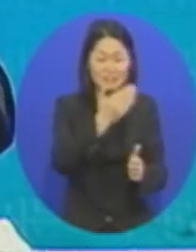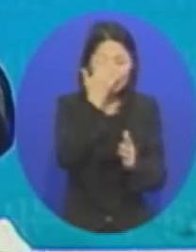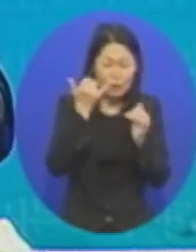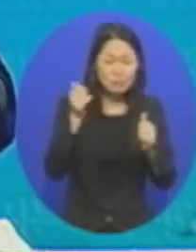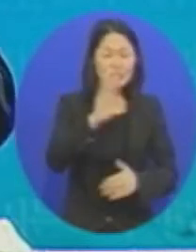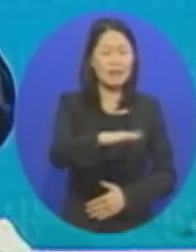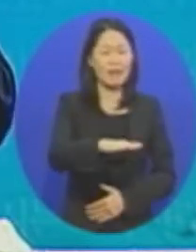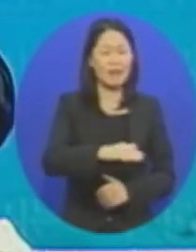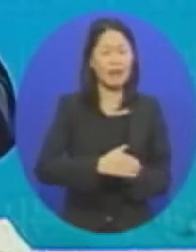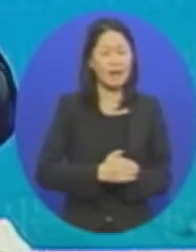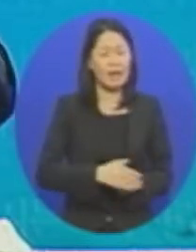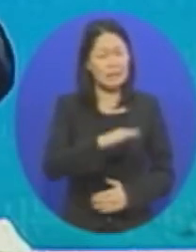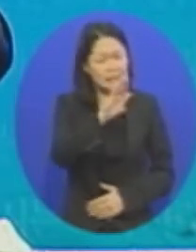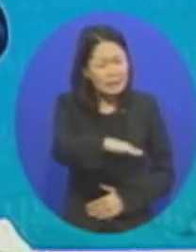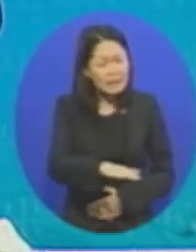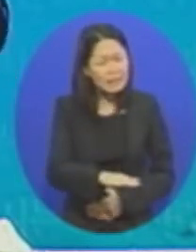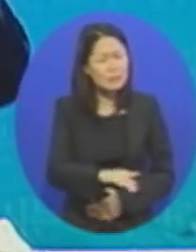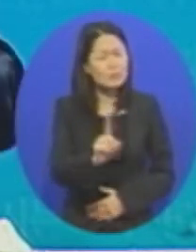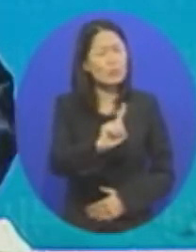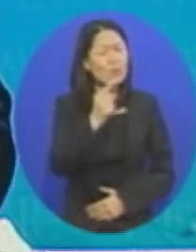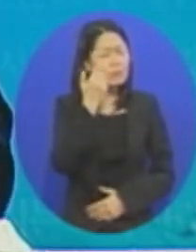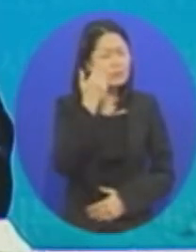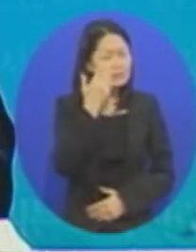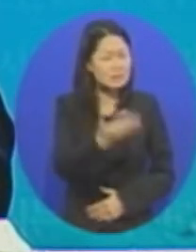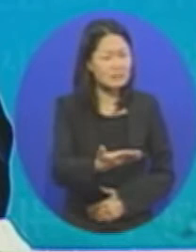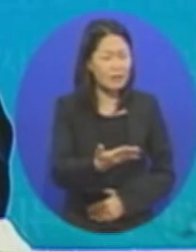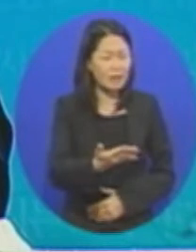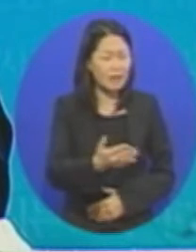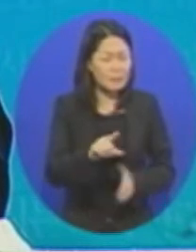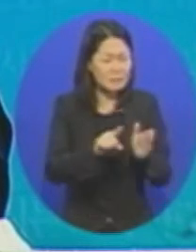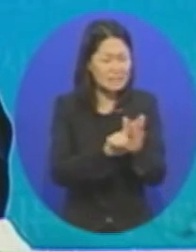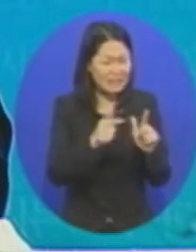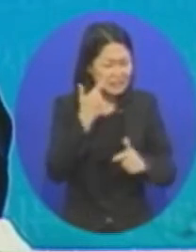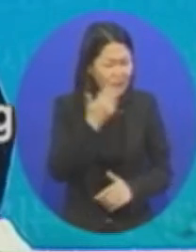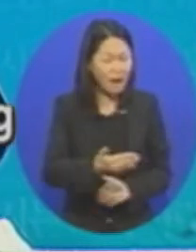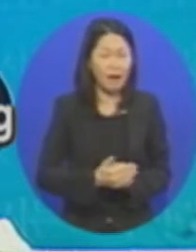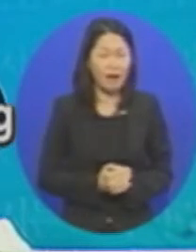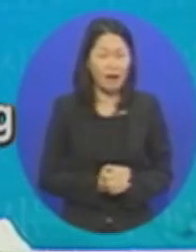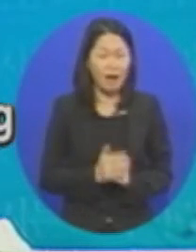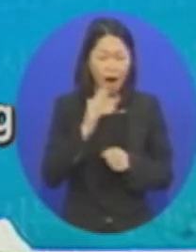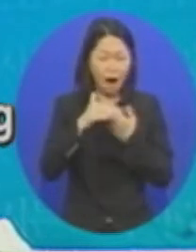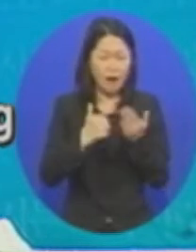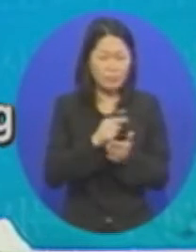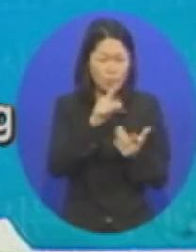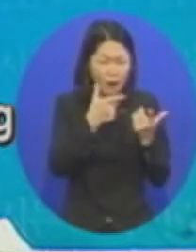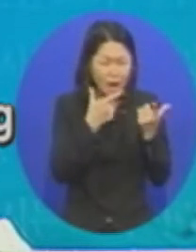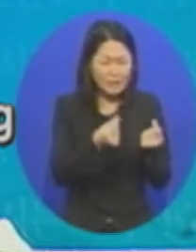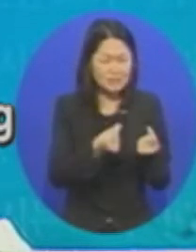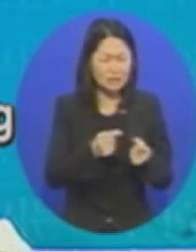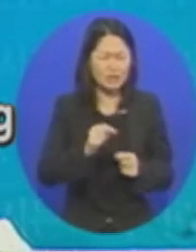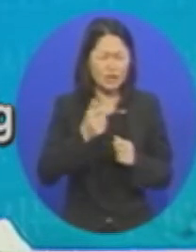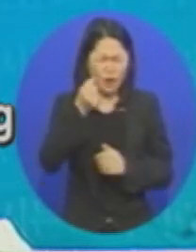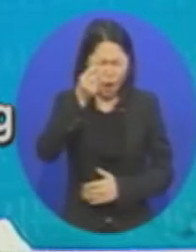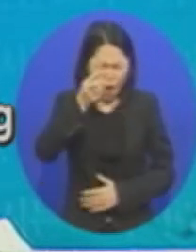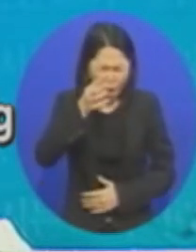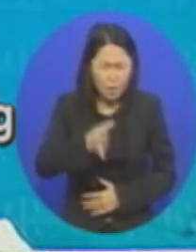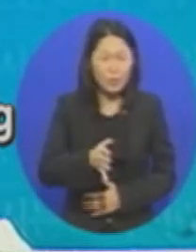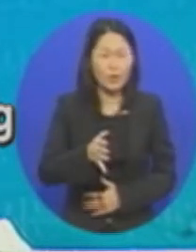아니 자 내가 도대체 뭔데 안 믿는 다는 거야 하나님이 그렇게 여러번